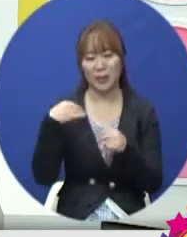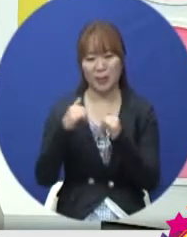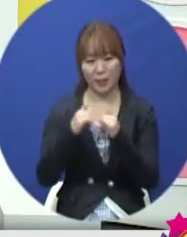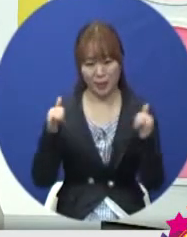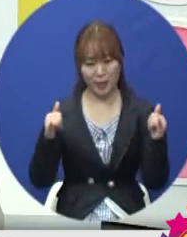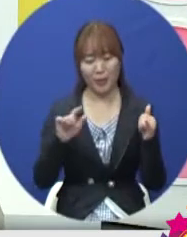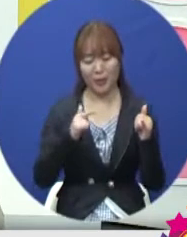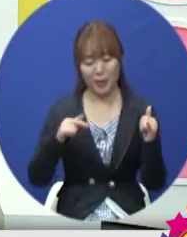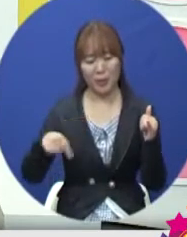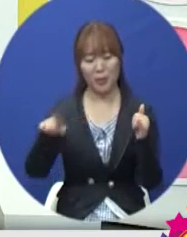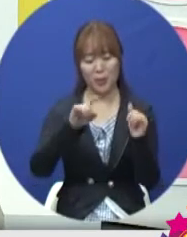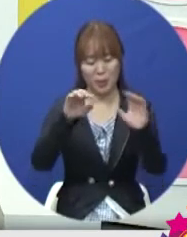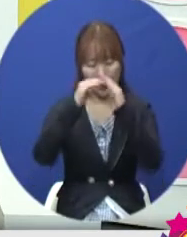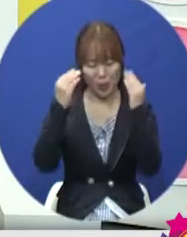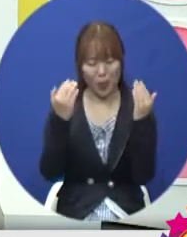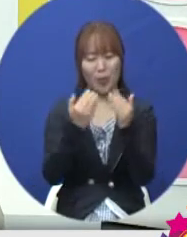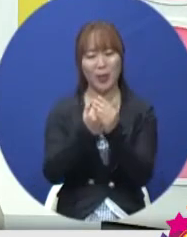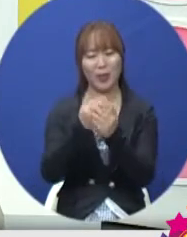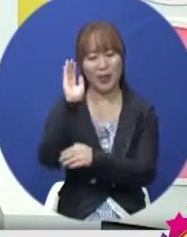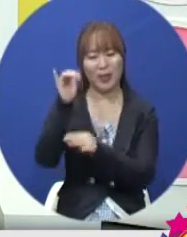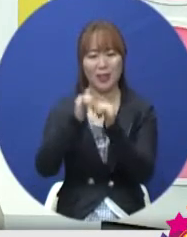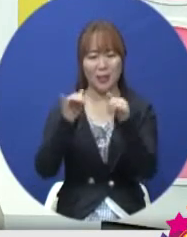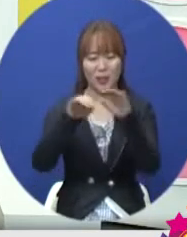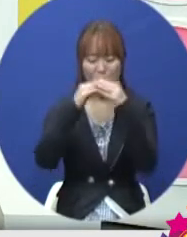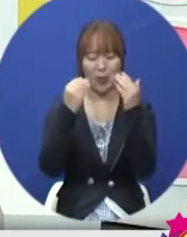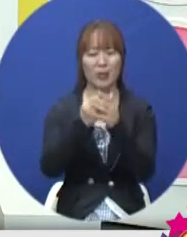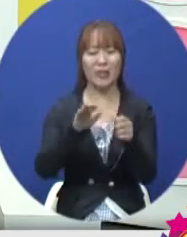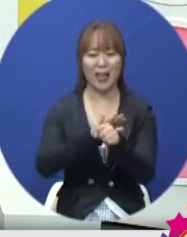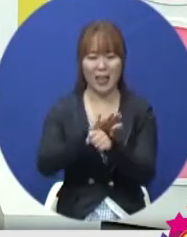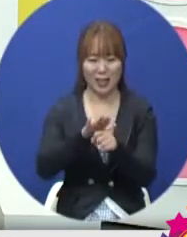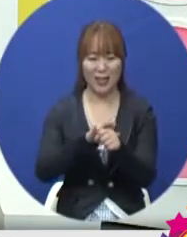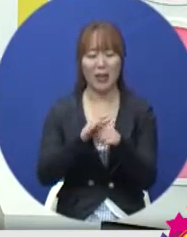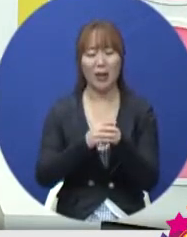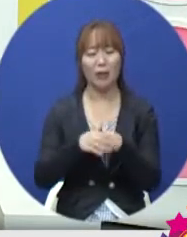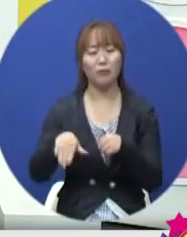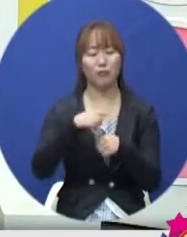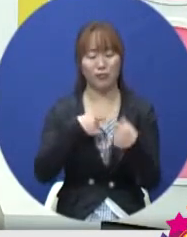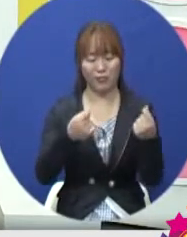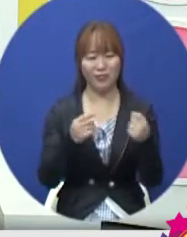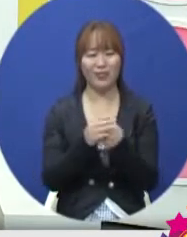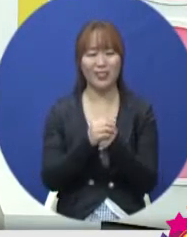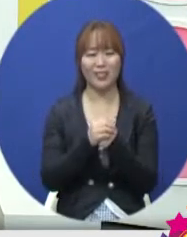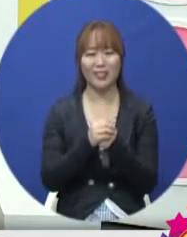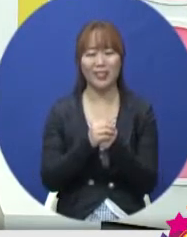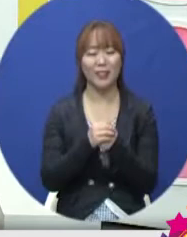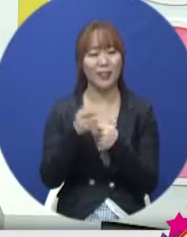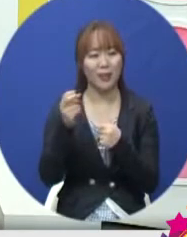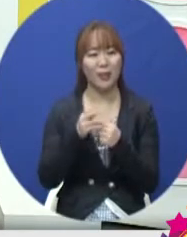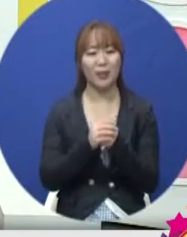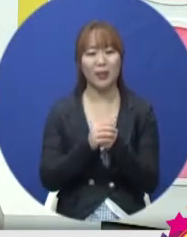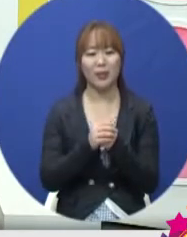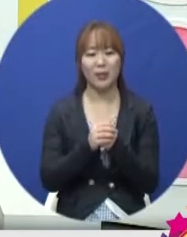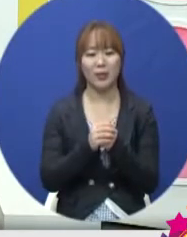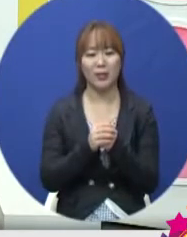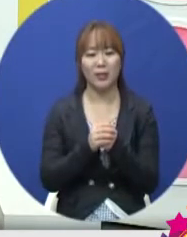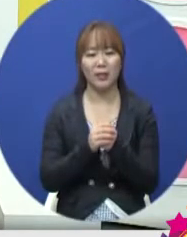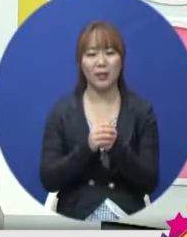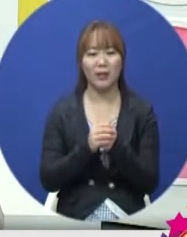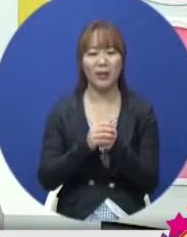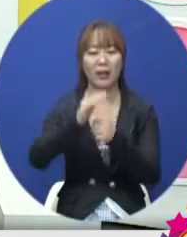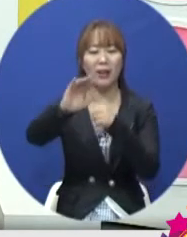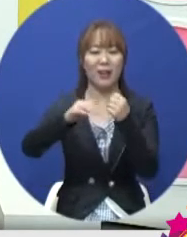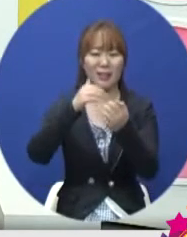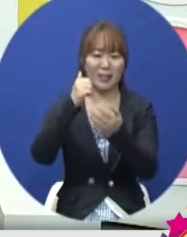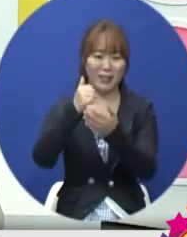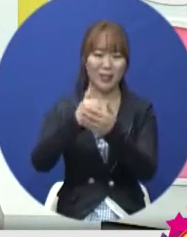선생님들, 뭐, 사회분들 다들 너무너무 사랑해요. 저희도요, 어머니. 네, 사랑. 하느님께서